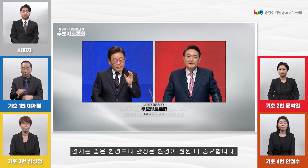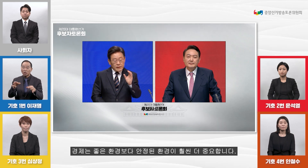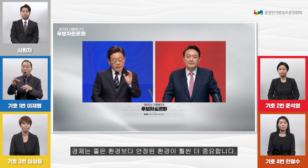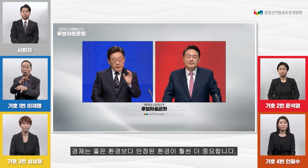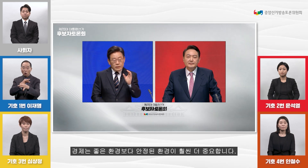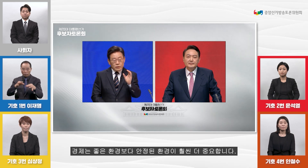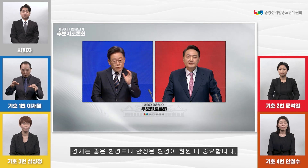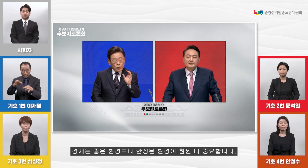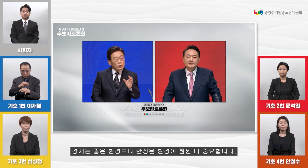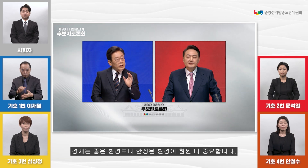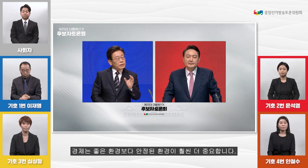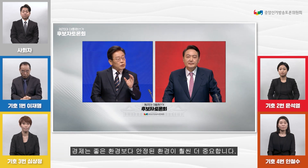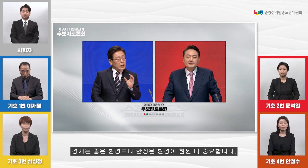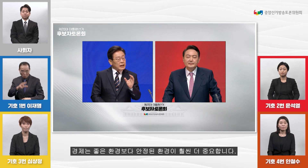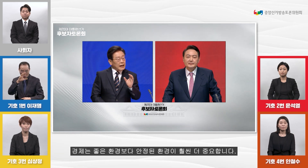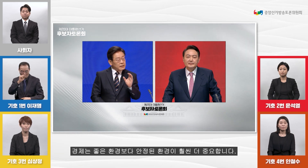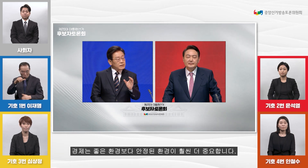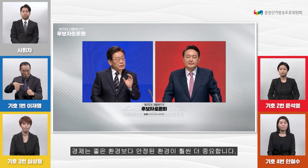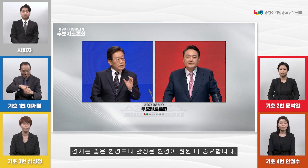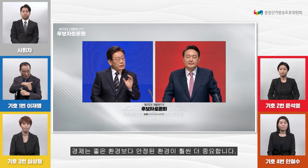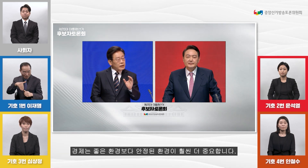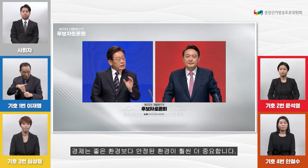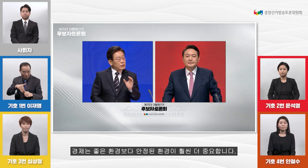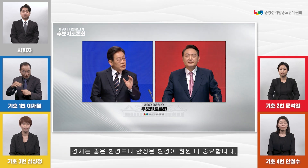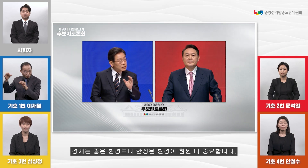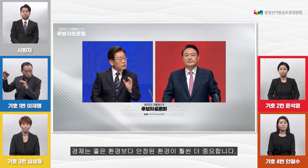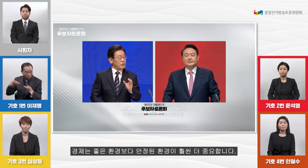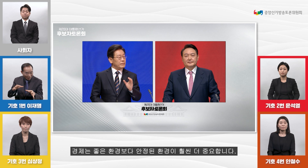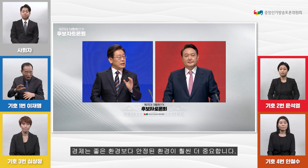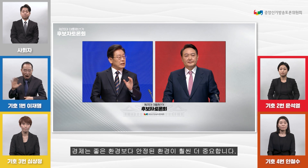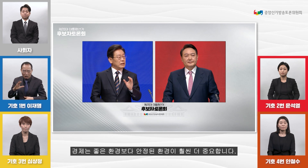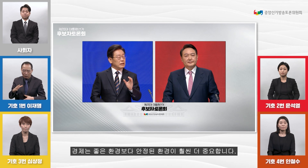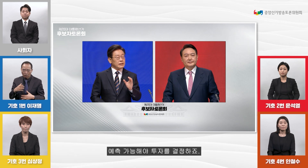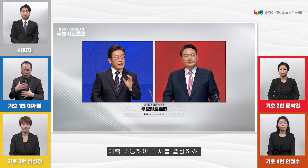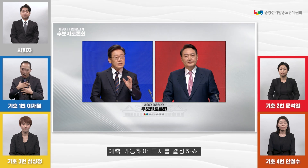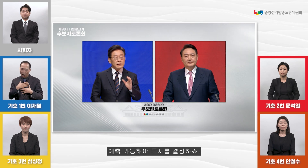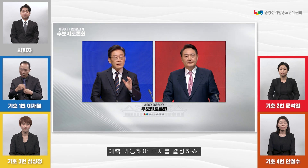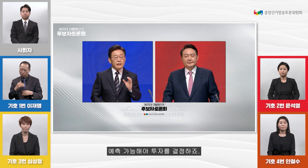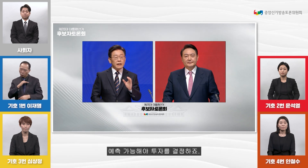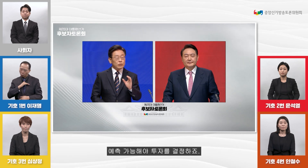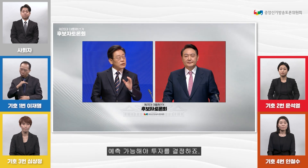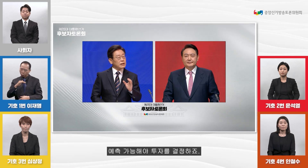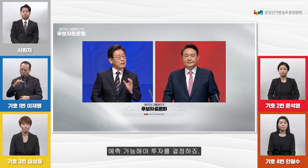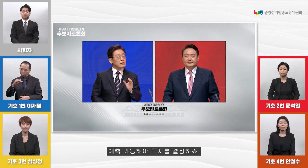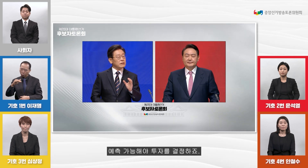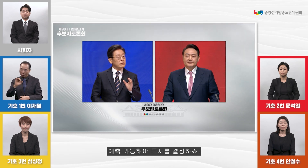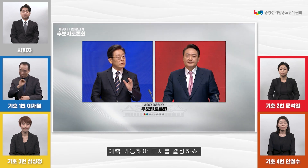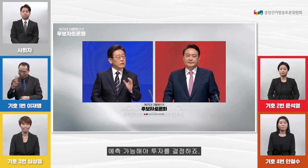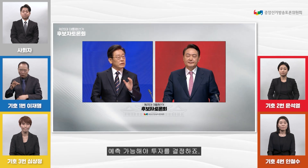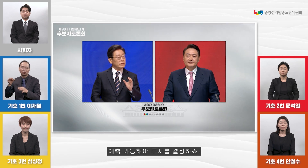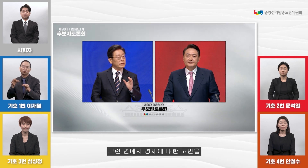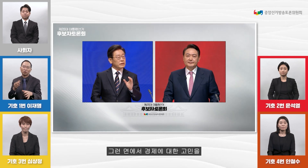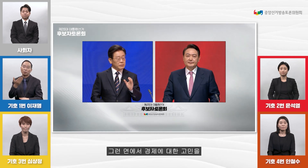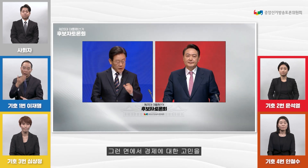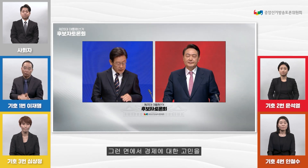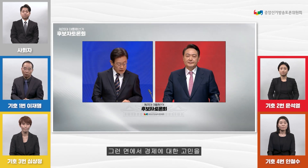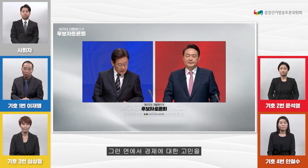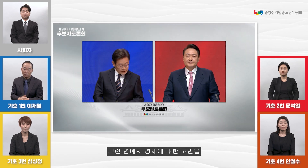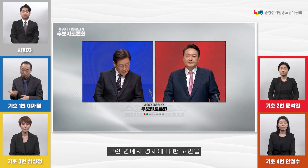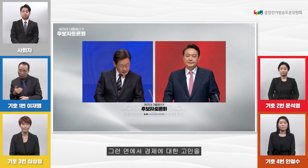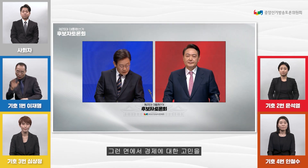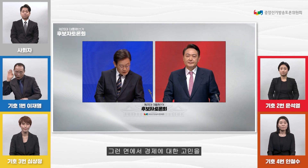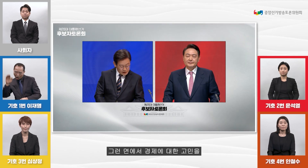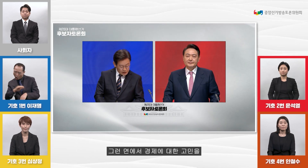경제는 좋은 환경보다 안정된 환경이 훨씬 더 중요합니다. 예측 가능해야 투자를 결정하죠. 그런